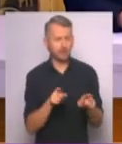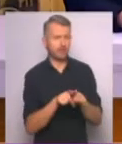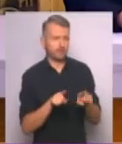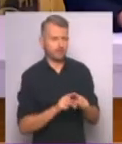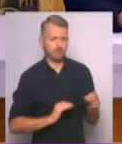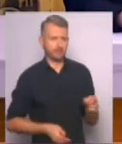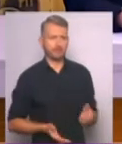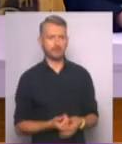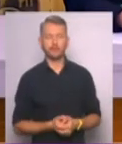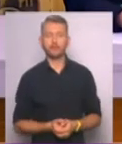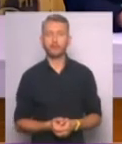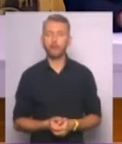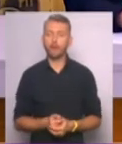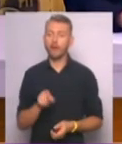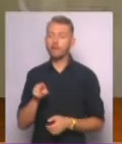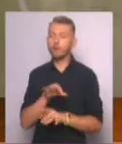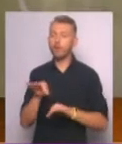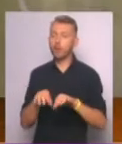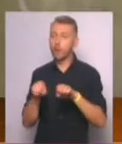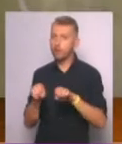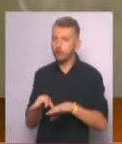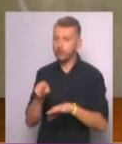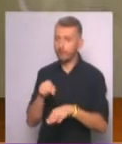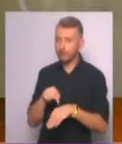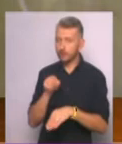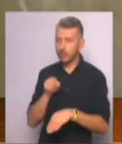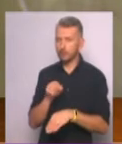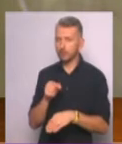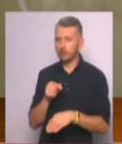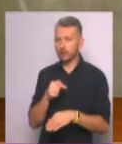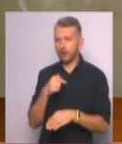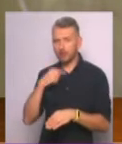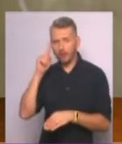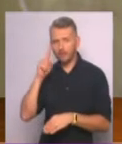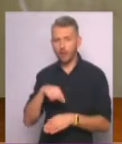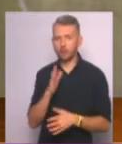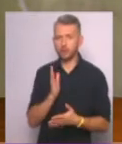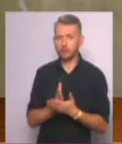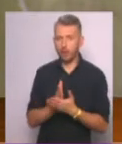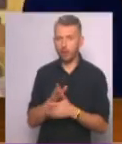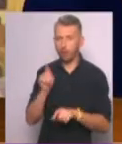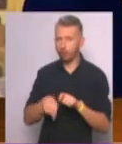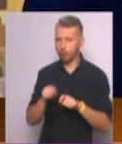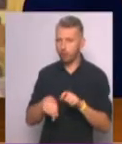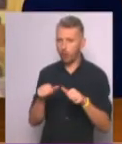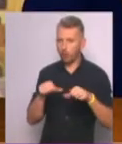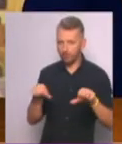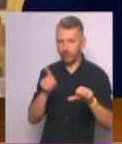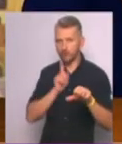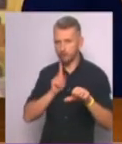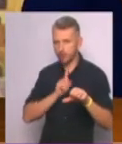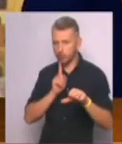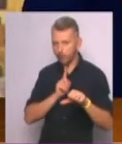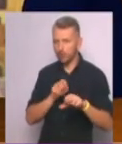да. Відповідно, а ось у цього проєкту рішення ви відчуваєте? Тому що я знаю, що є дійсно контрольна комісія тимчасова, яка створена